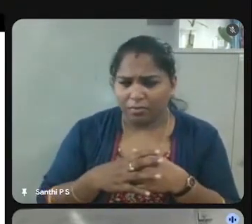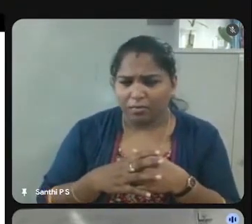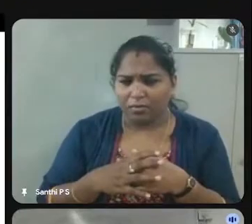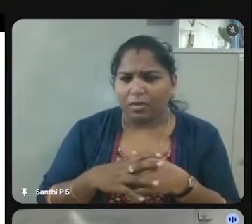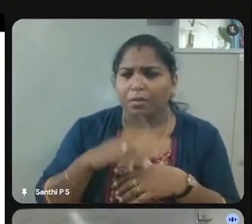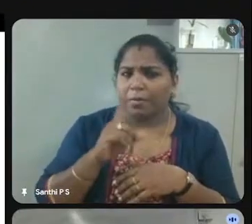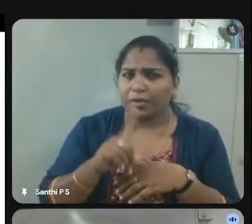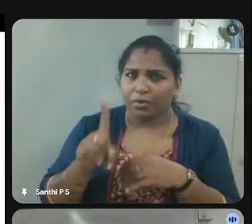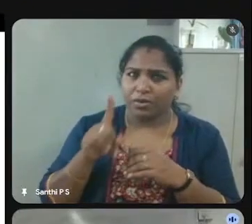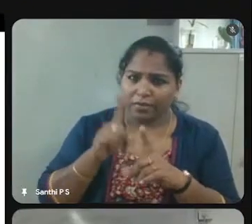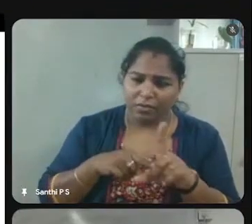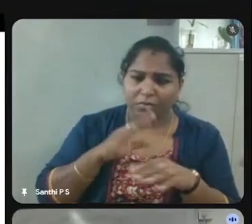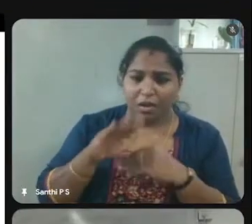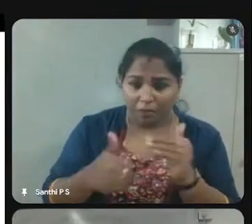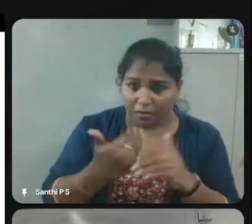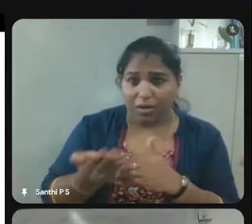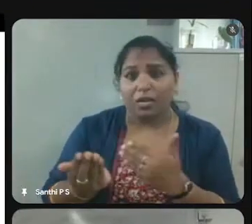10-11 വർഷത്തിന് ശേഷമാണ് കുട്ടികൾ.